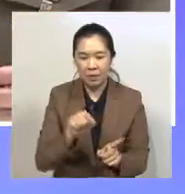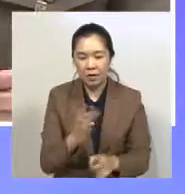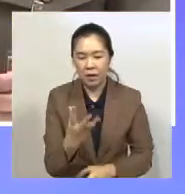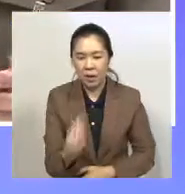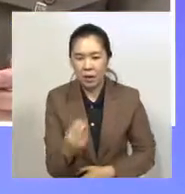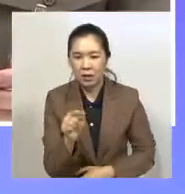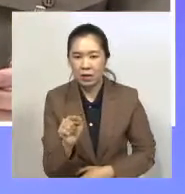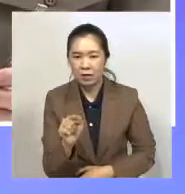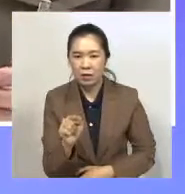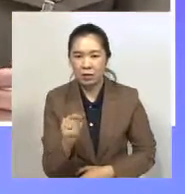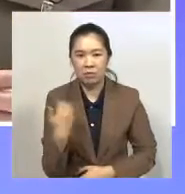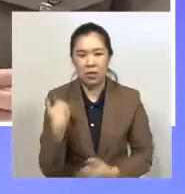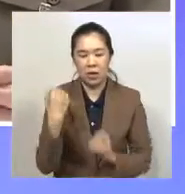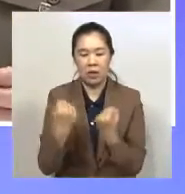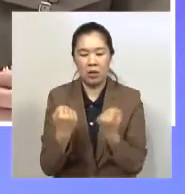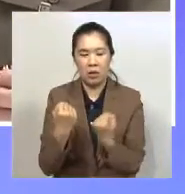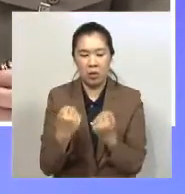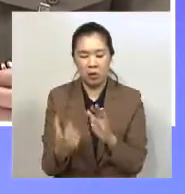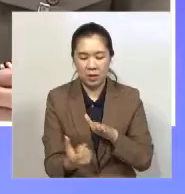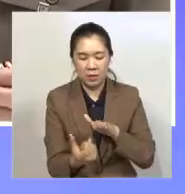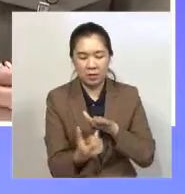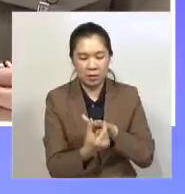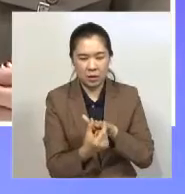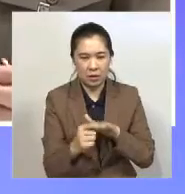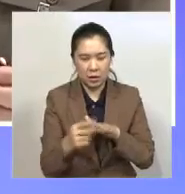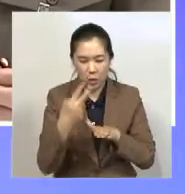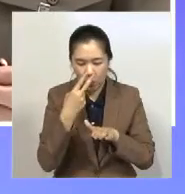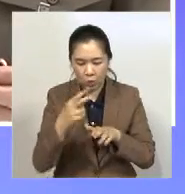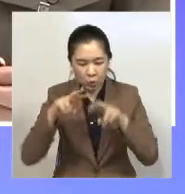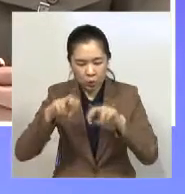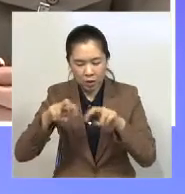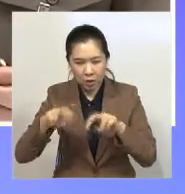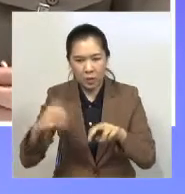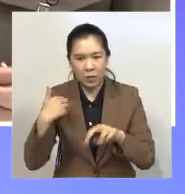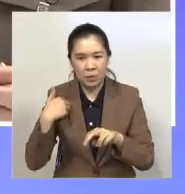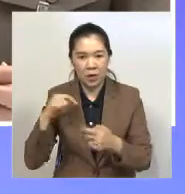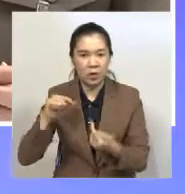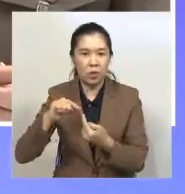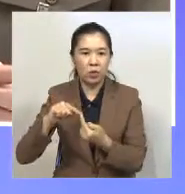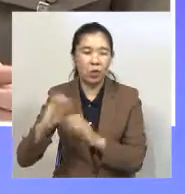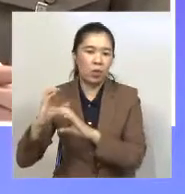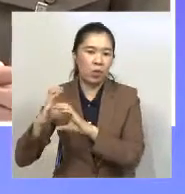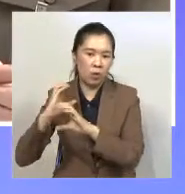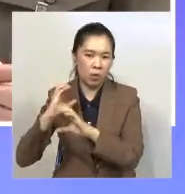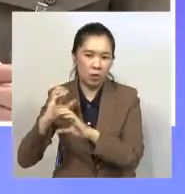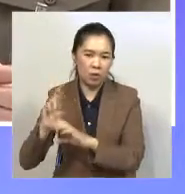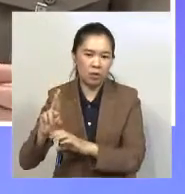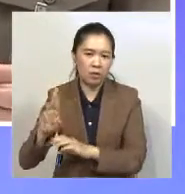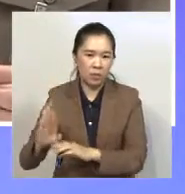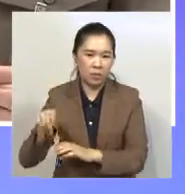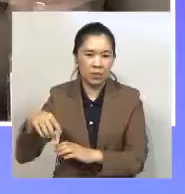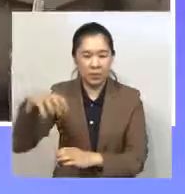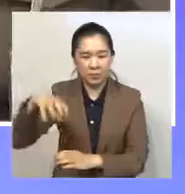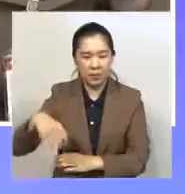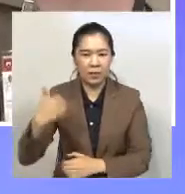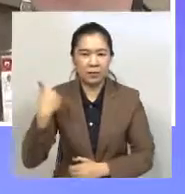ล้วกลายเป็นคนละคันนะระบบนี้จะมีการตรวจเช็คกับระบบขนส่งก่อนที่จะปริ้นโดยระบบออโต้ออกม